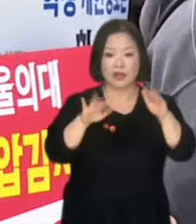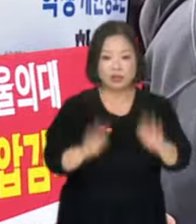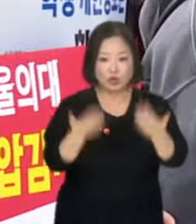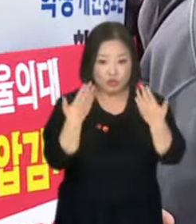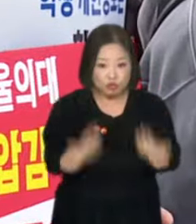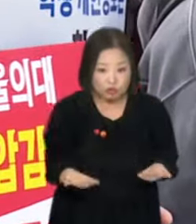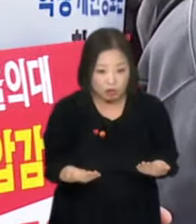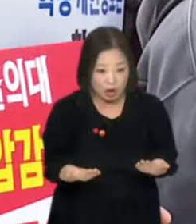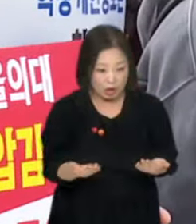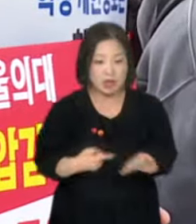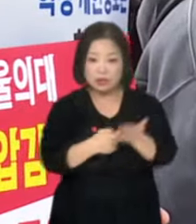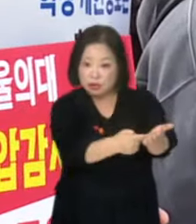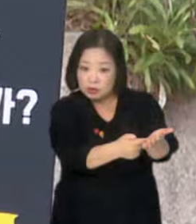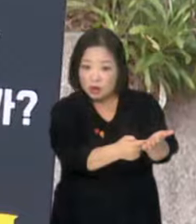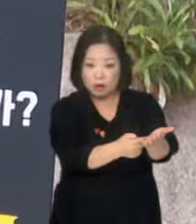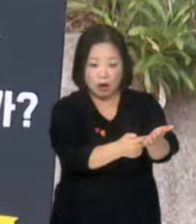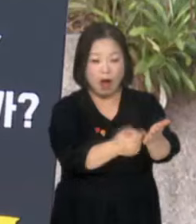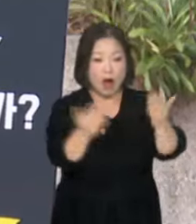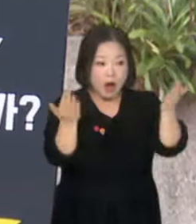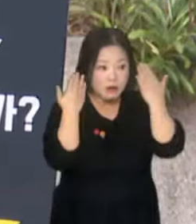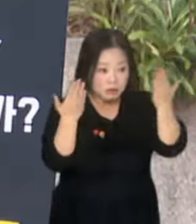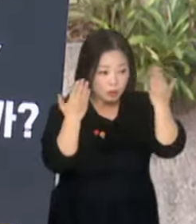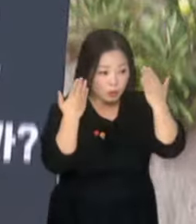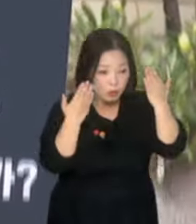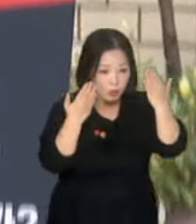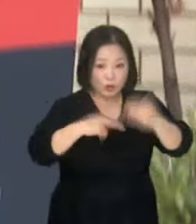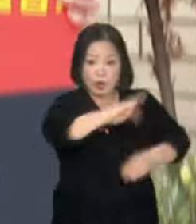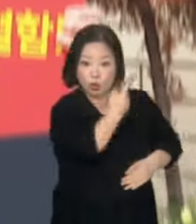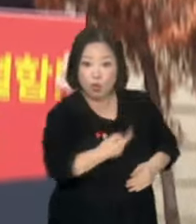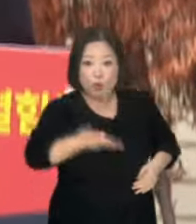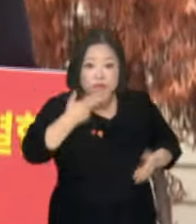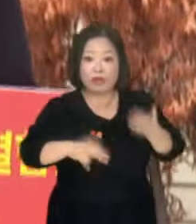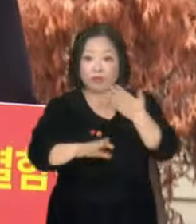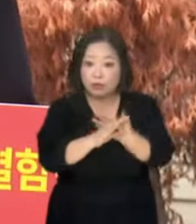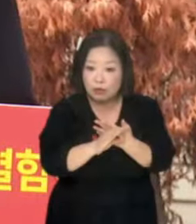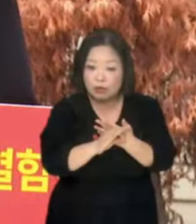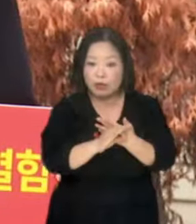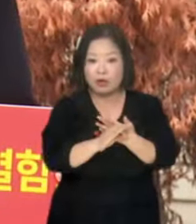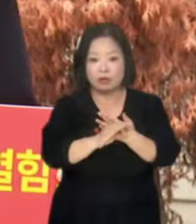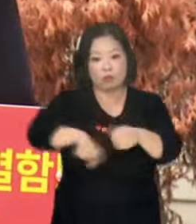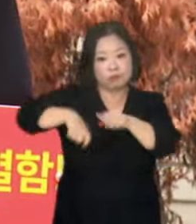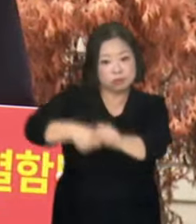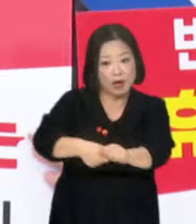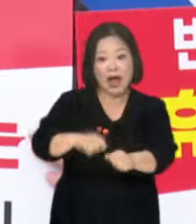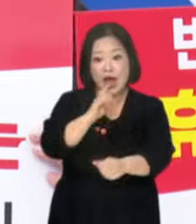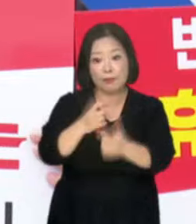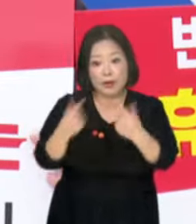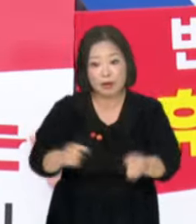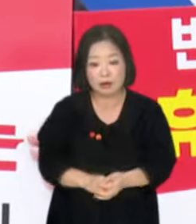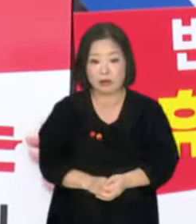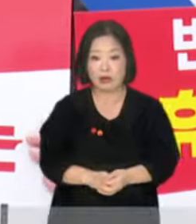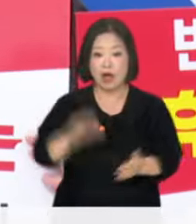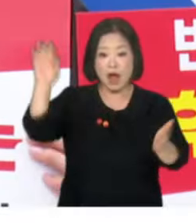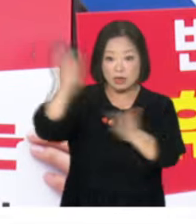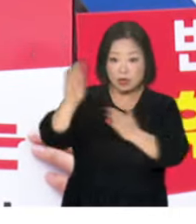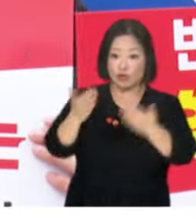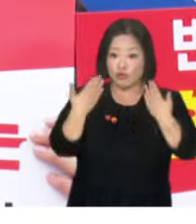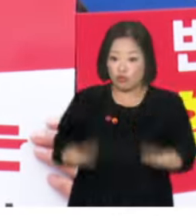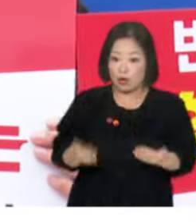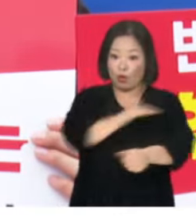휴학 사유로 복귀하지 않을 경우 유급 또는 제적된다고 밝힌 데 대한 성토도 이어졌습니다. 휴학할 권리도